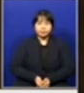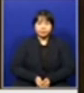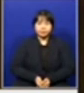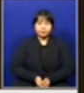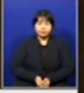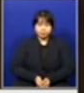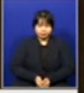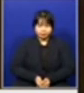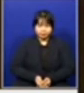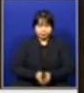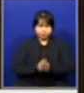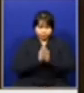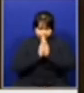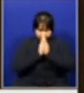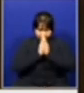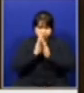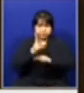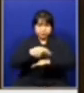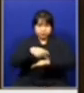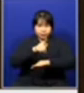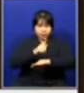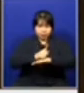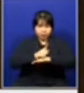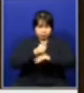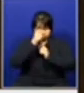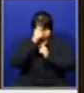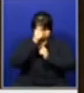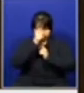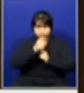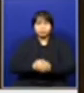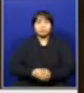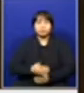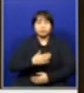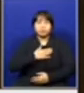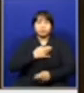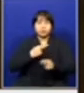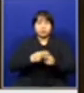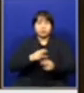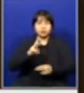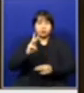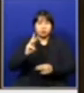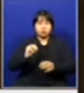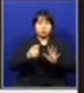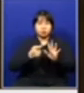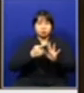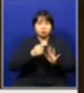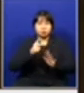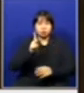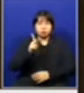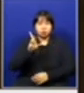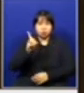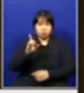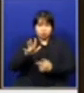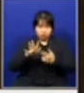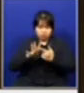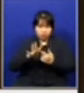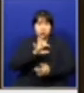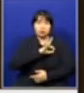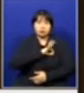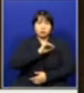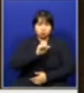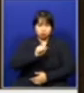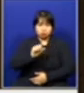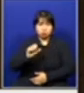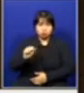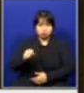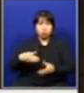กราบเรียนท่านประธานสภาที่เคารพดิฉันนางมุกดาพงษ์สมบัติสมาชิกสภาผู้แทนราษฎร